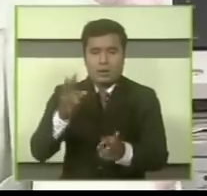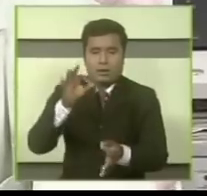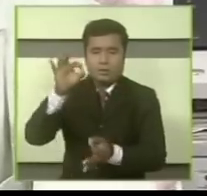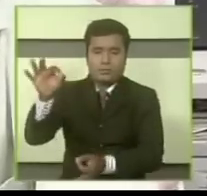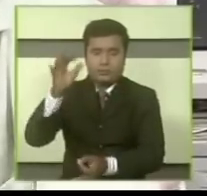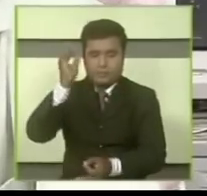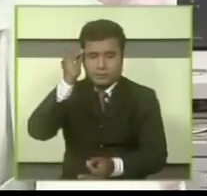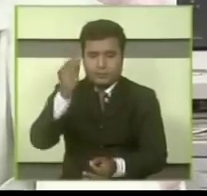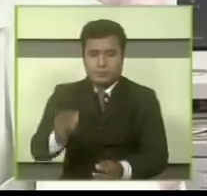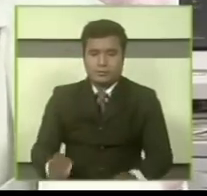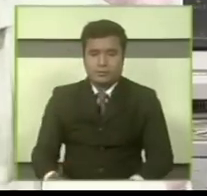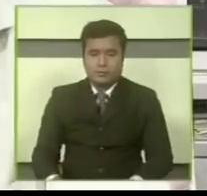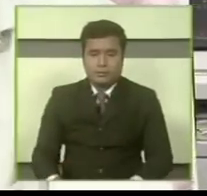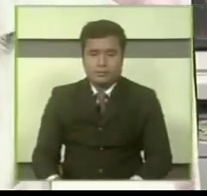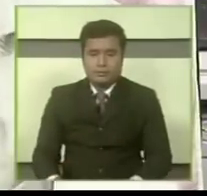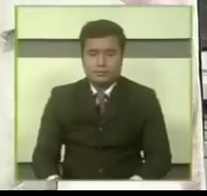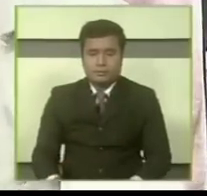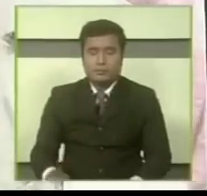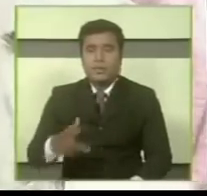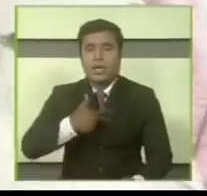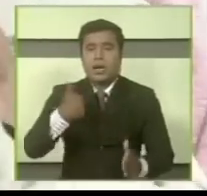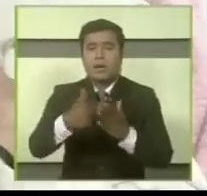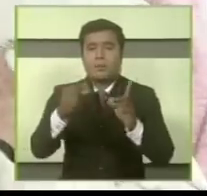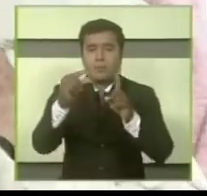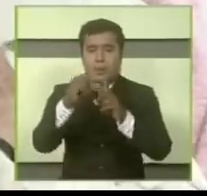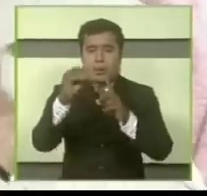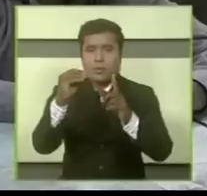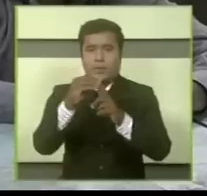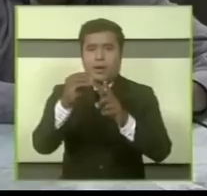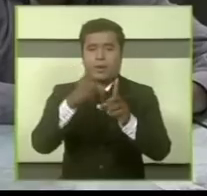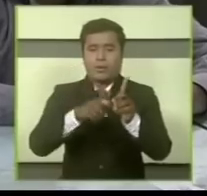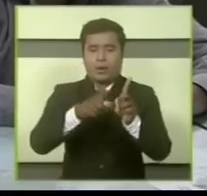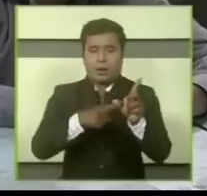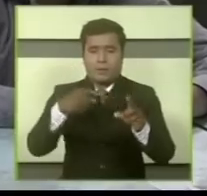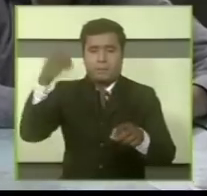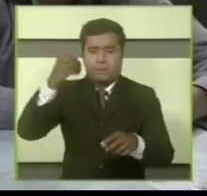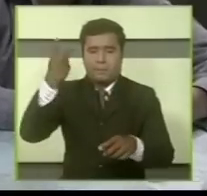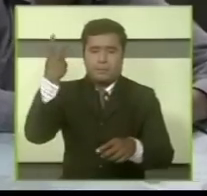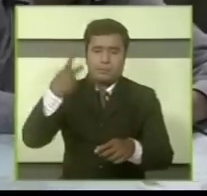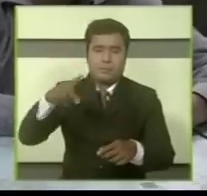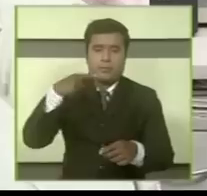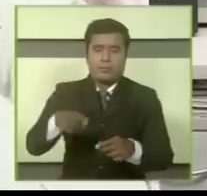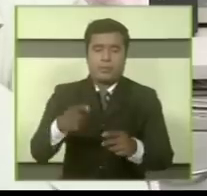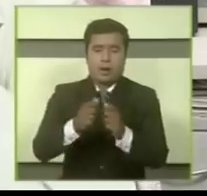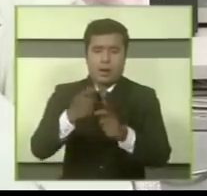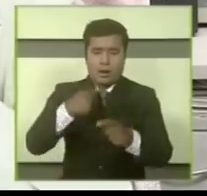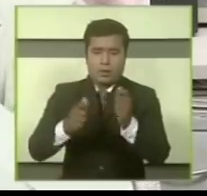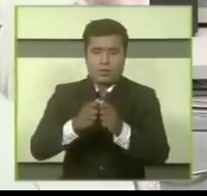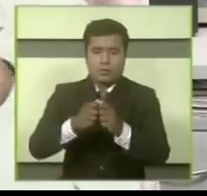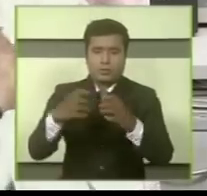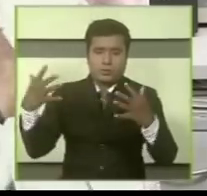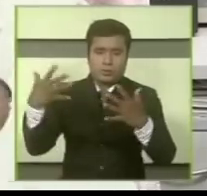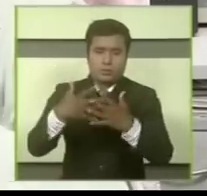এর সাথে যখনই পূবালী লঘুচাপের সংমিশ্রণ হয় তার বৃষ্টিপাতের পরিমাণটা বেড়ে যায়। এবং এটা বুঝবো কীভাবে যে পশ্চিমা